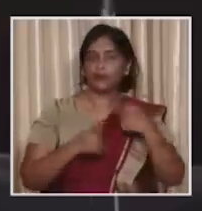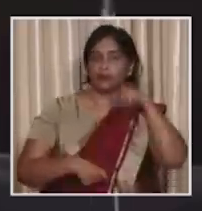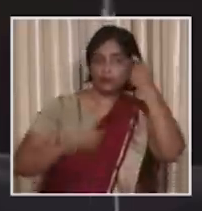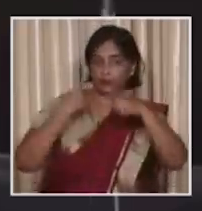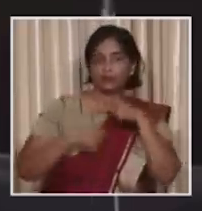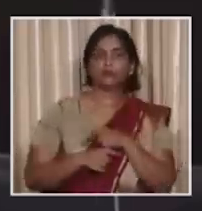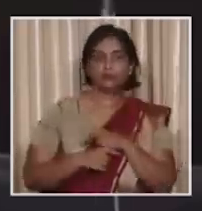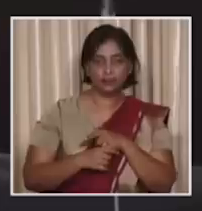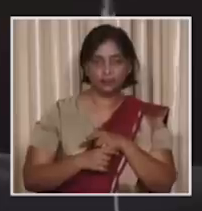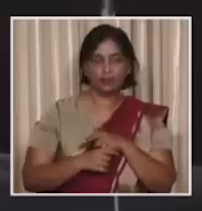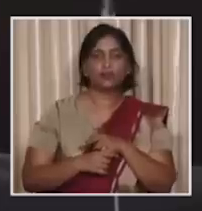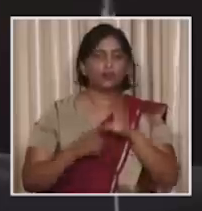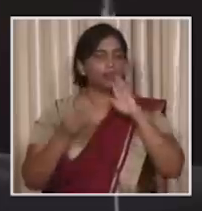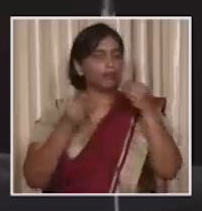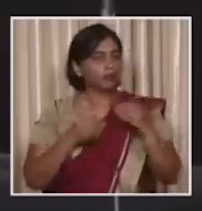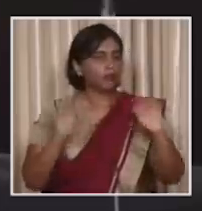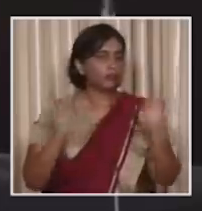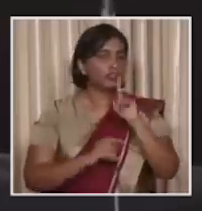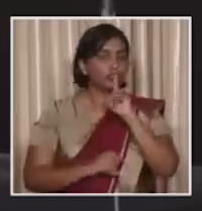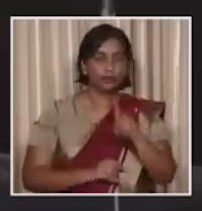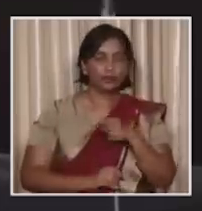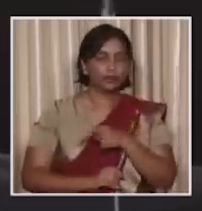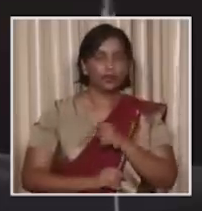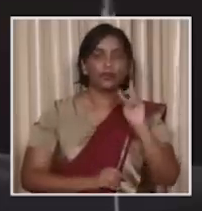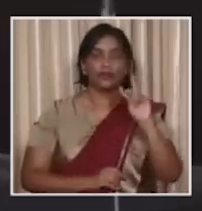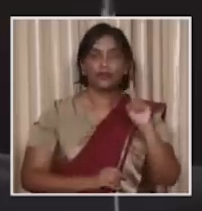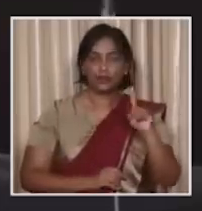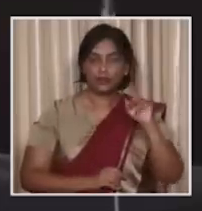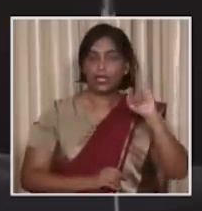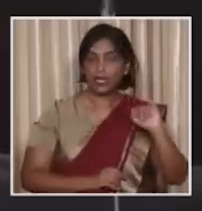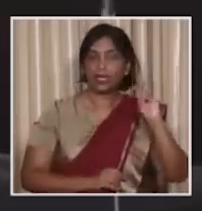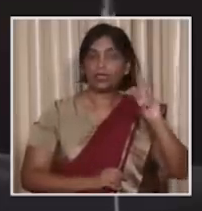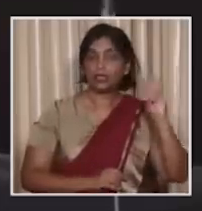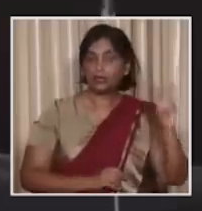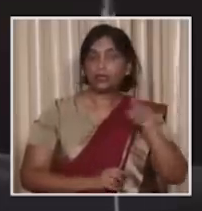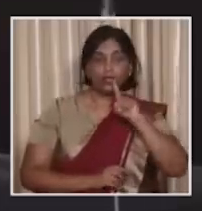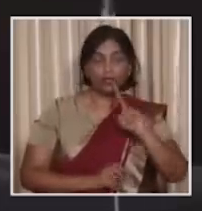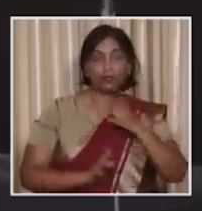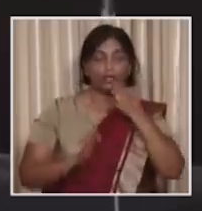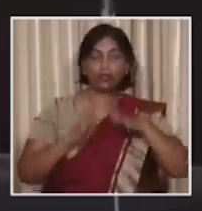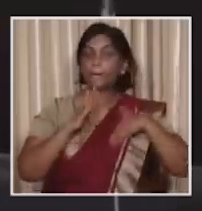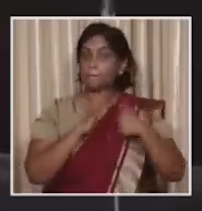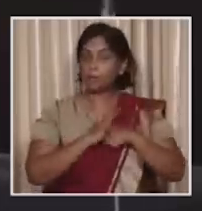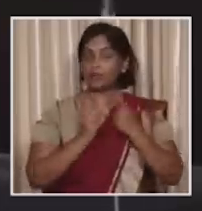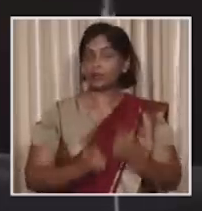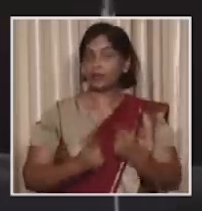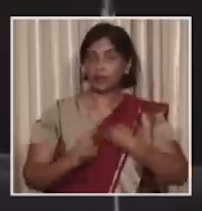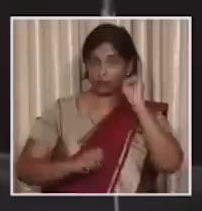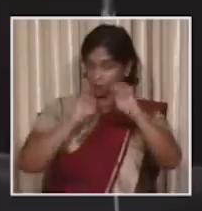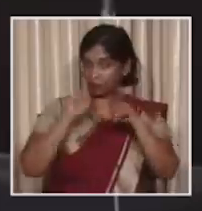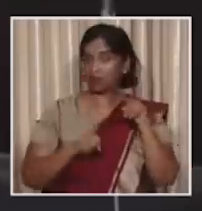නිරීක්ෂණයක්. සරලව කිව්වොත් ඒ නිරීක්ෂණය තමයි 21/6/30 වෙනි දිනට ගණනය කරලා තියෙන විදුහල්පති පුරප්පාඩු